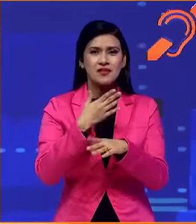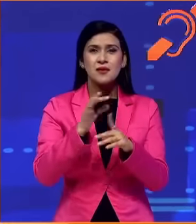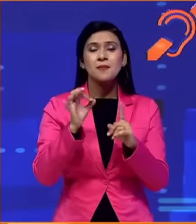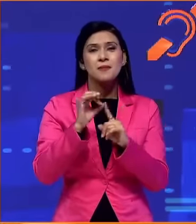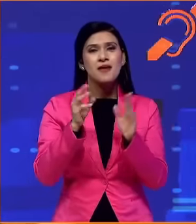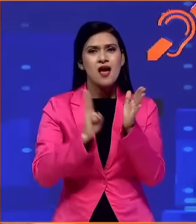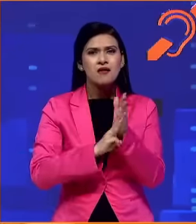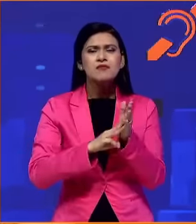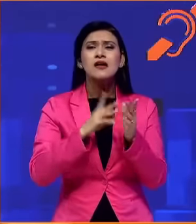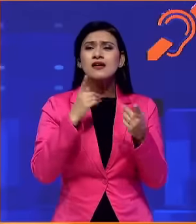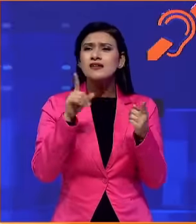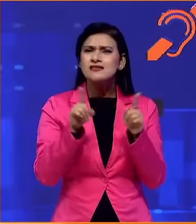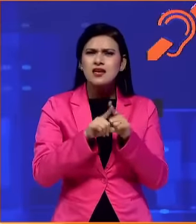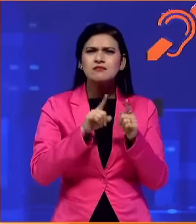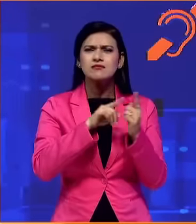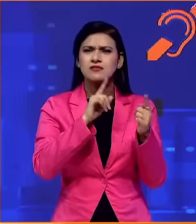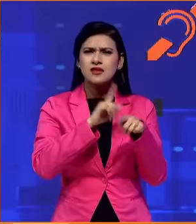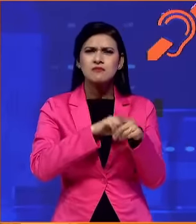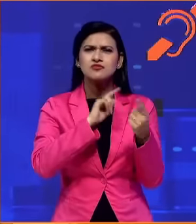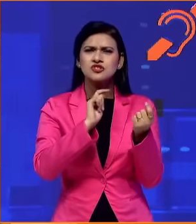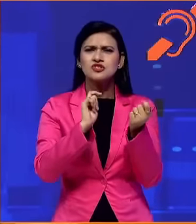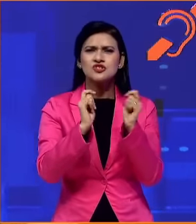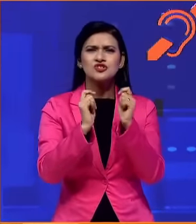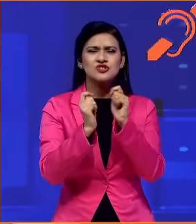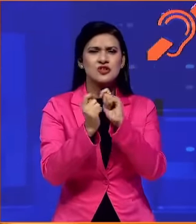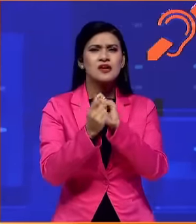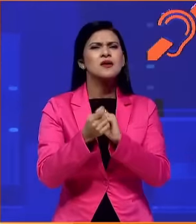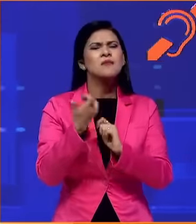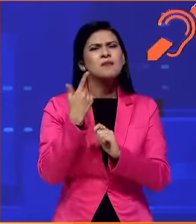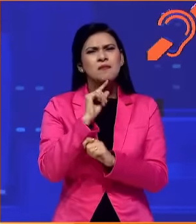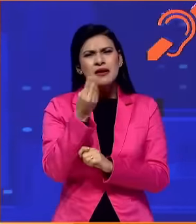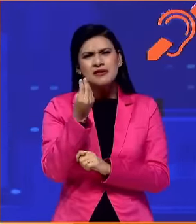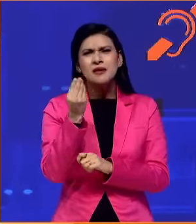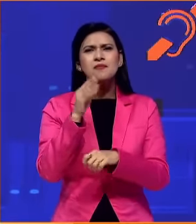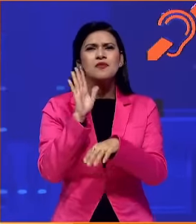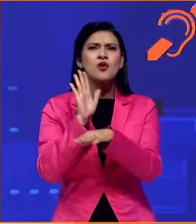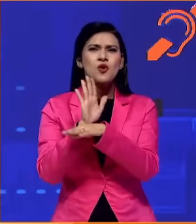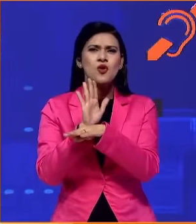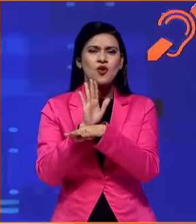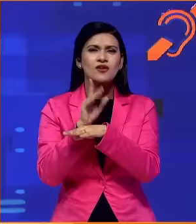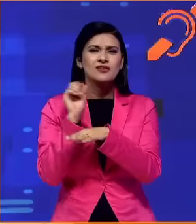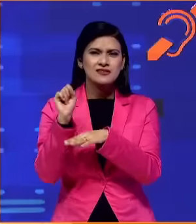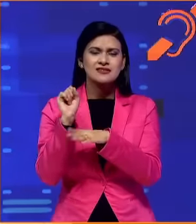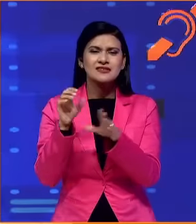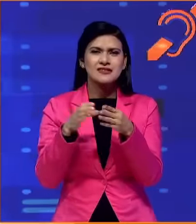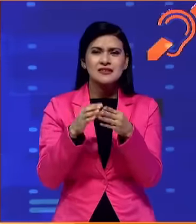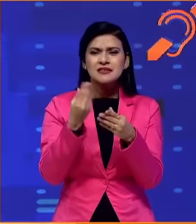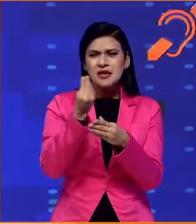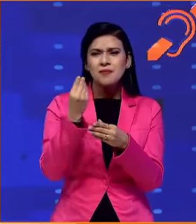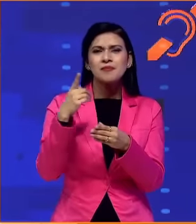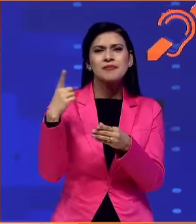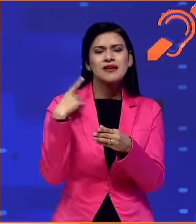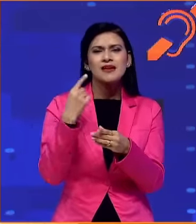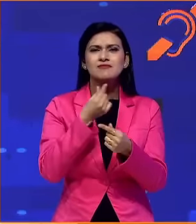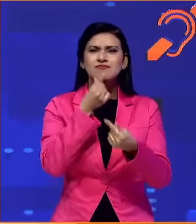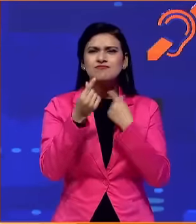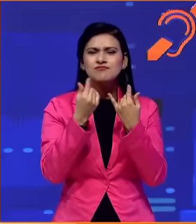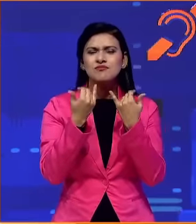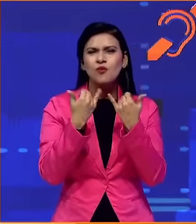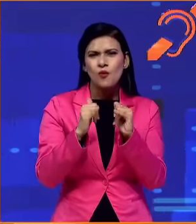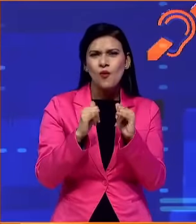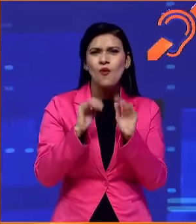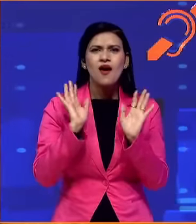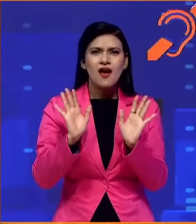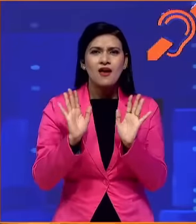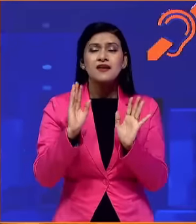कीइसबातको मैंस्वीकारकरताहूंकिकभी-कभीऐसीबातें कांग्रेसकेनेताओंकीओरसेआतीहैं।औरअगरवे कुछकहते